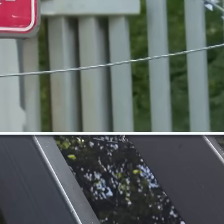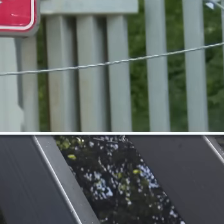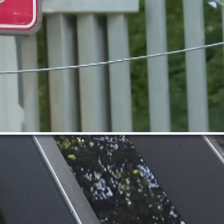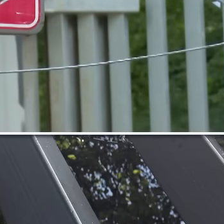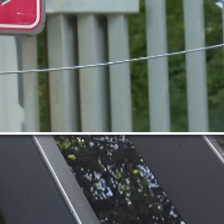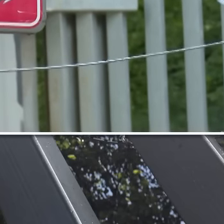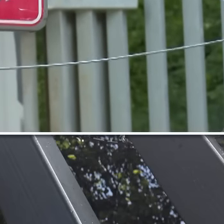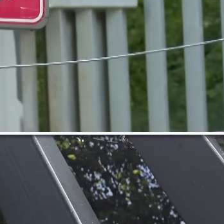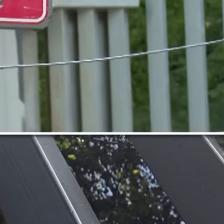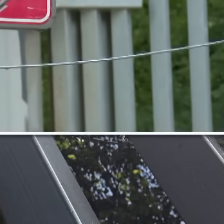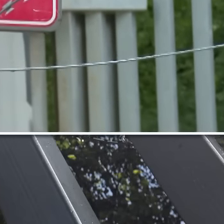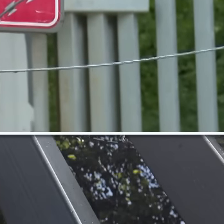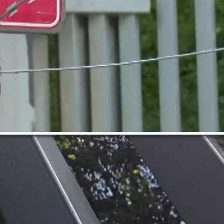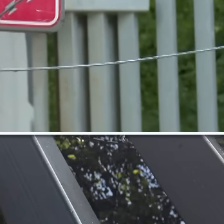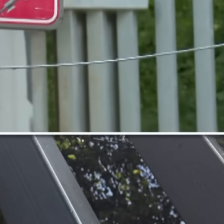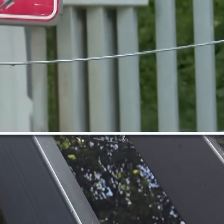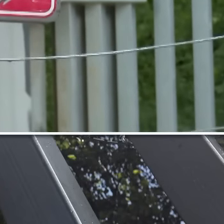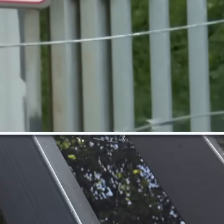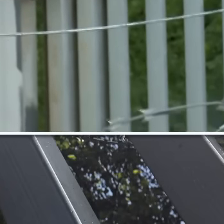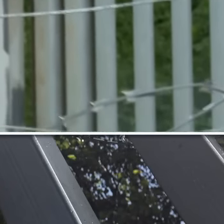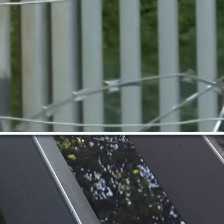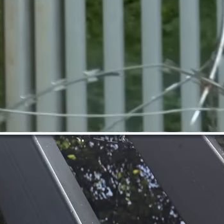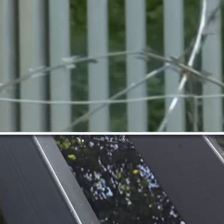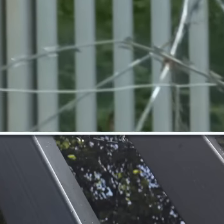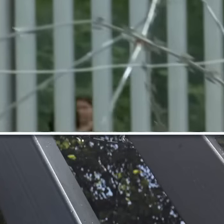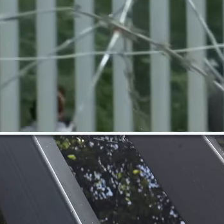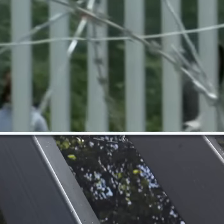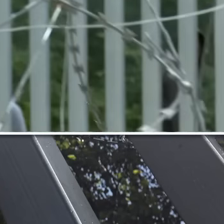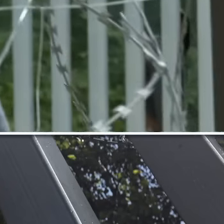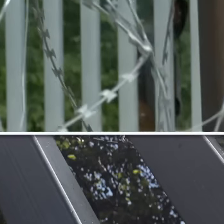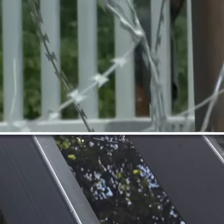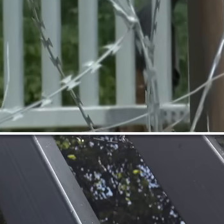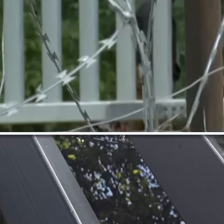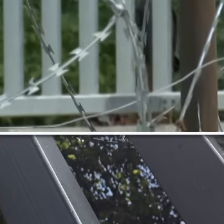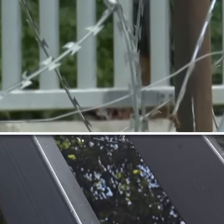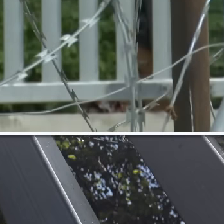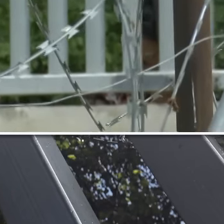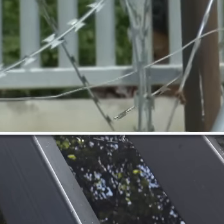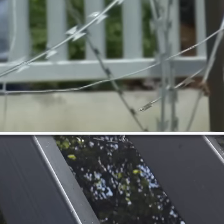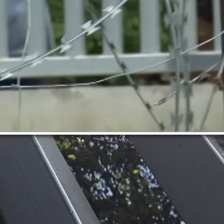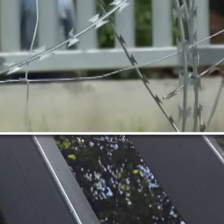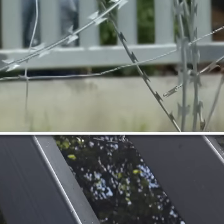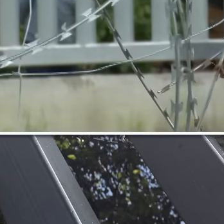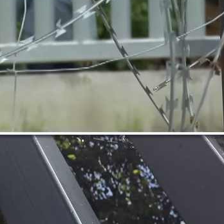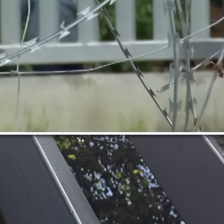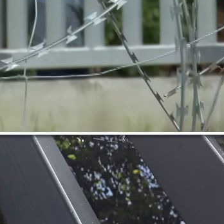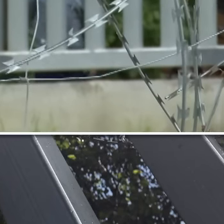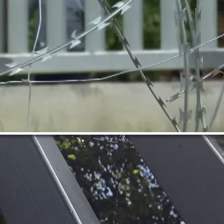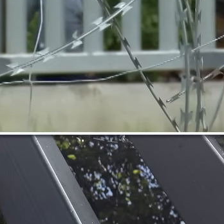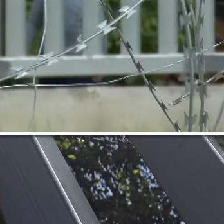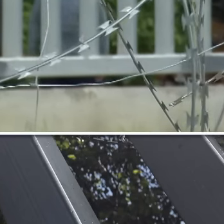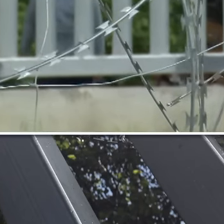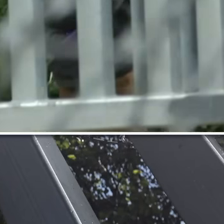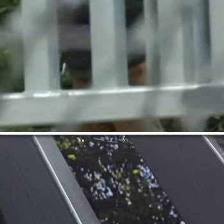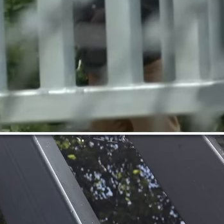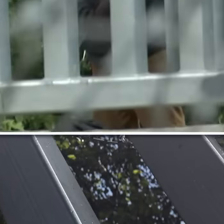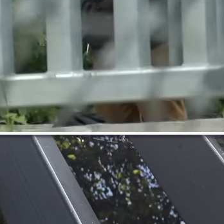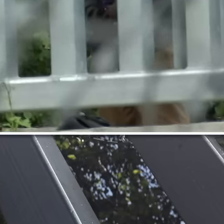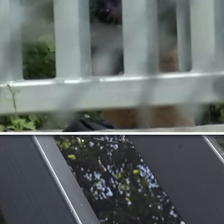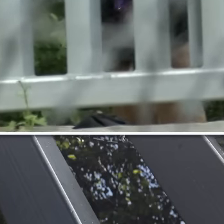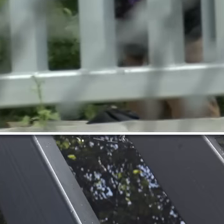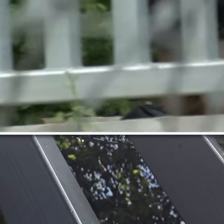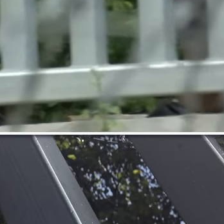przecież granica Polski na Bugu to jest granica właśnie tego nie wiadomo czego. Unii Europejskiej, NATO zarazem. No dobrze, ale